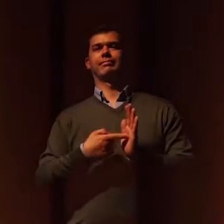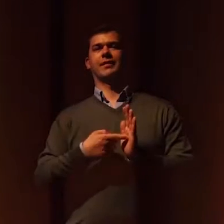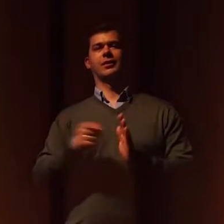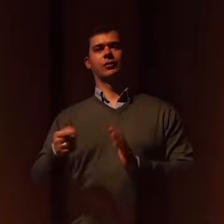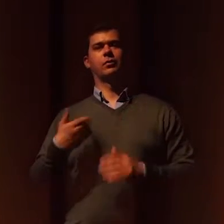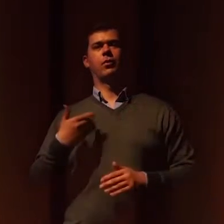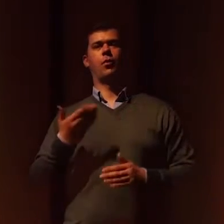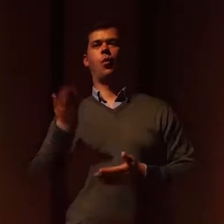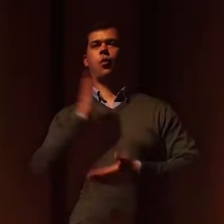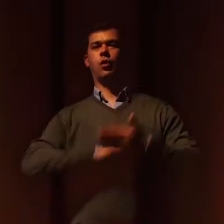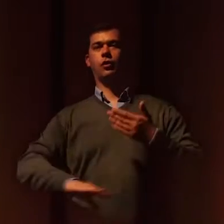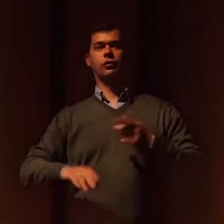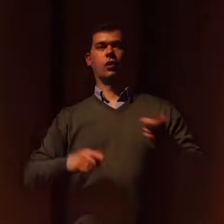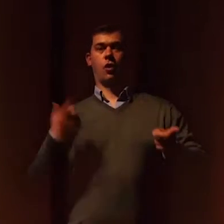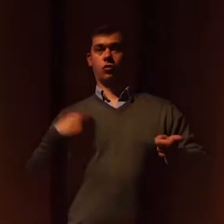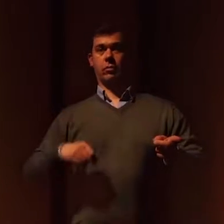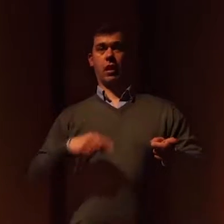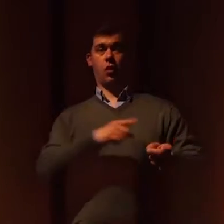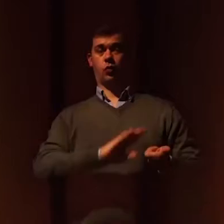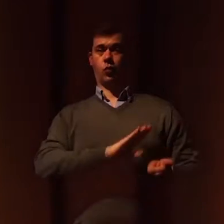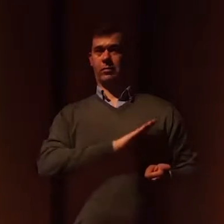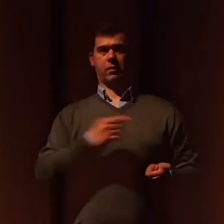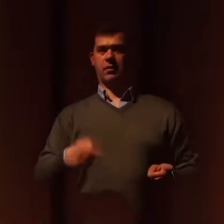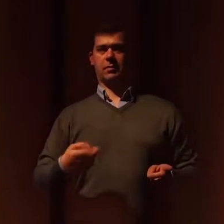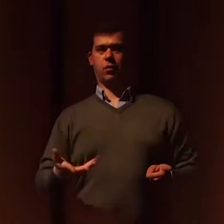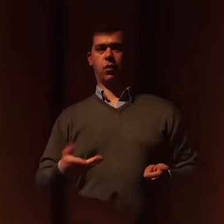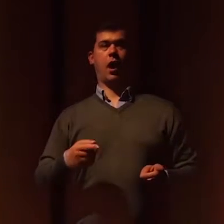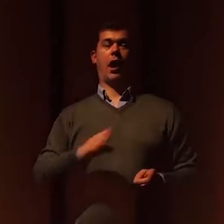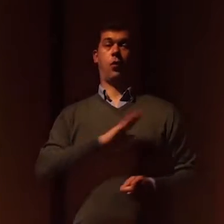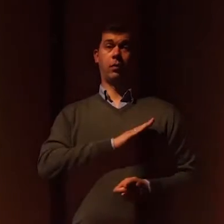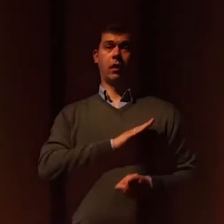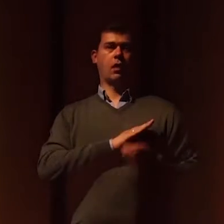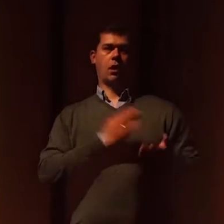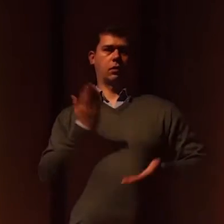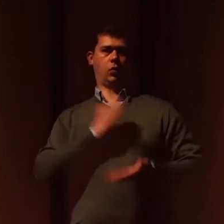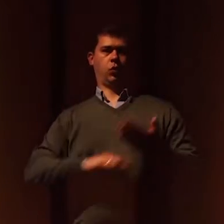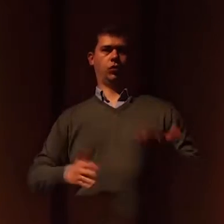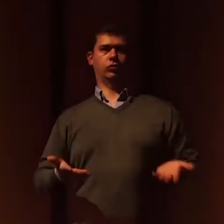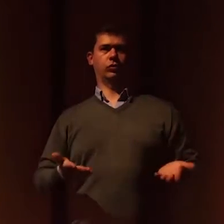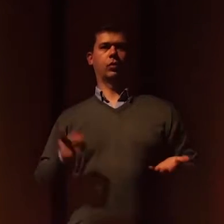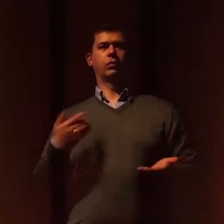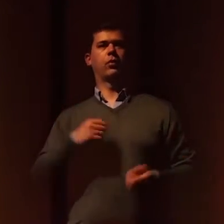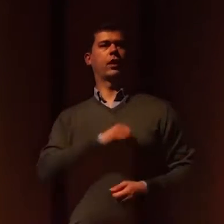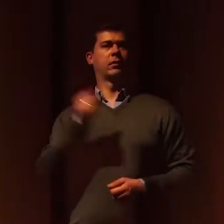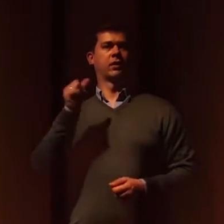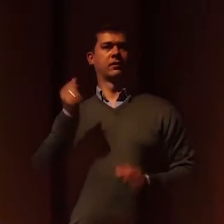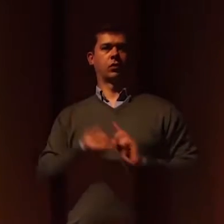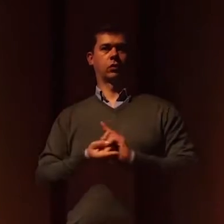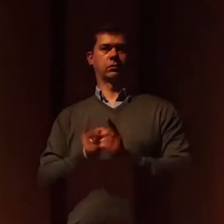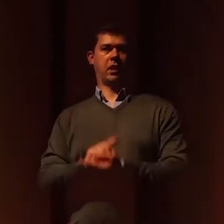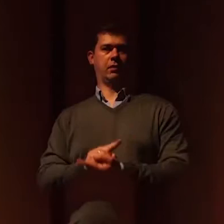była urodziła się pewna osoba która nigdy nie umarła umarła taka która się nigdy nie urodziła bo to była ta sprawa zamiany imienia i